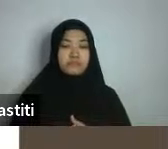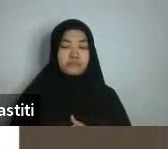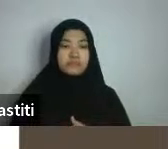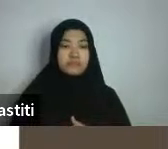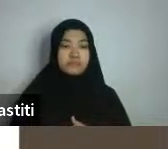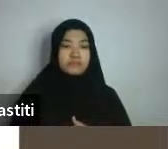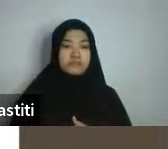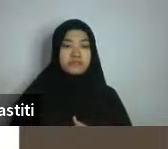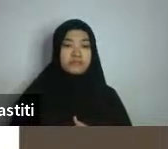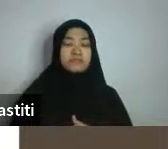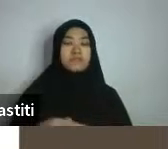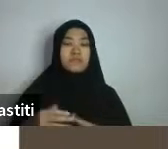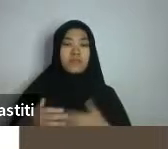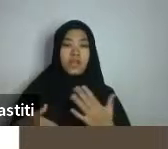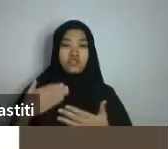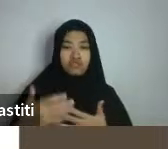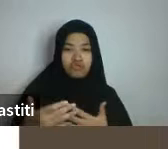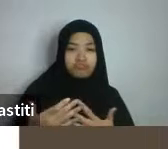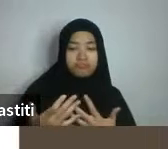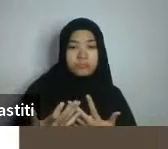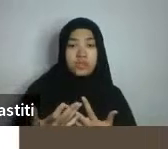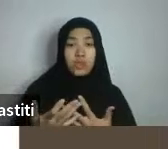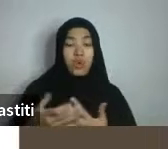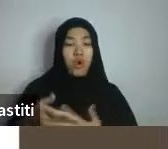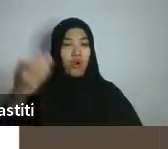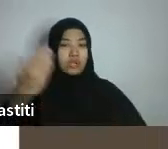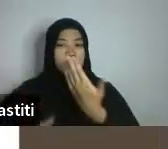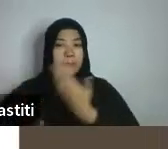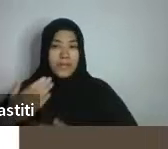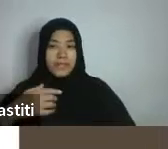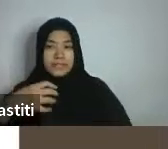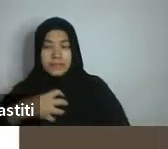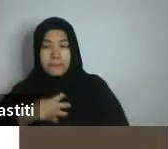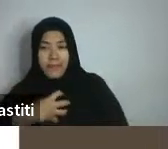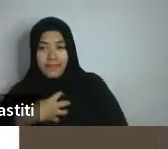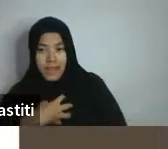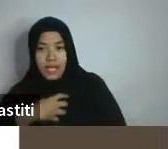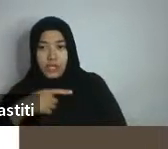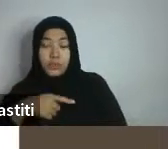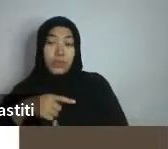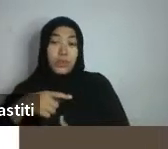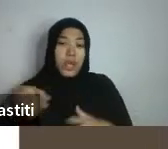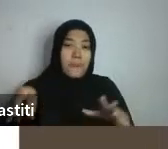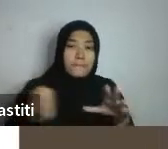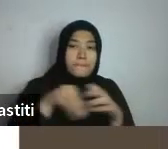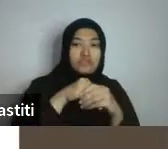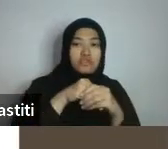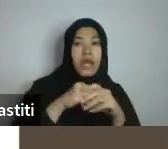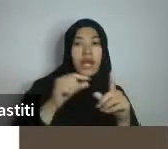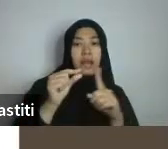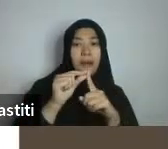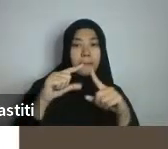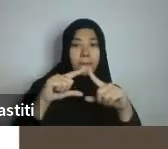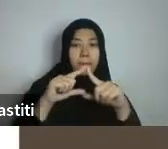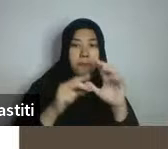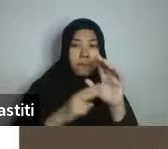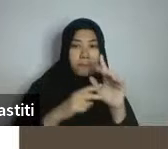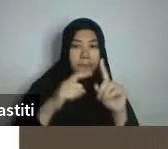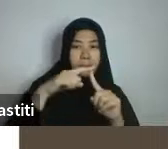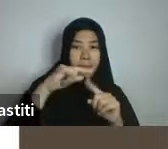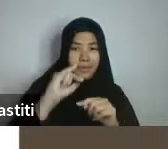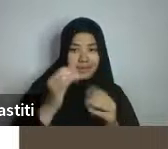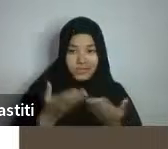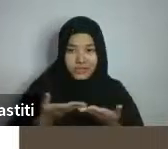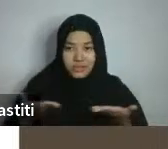dimasukkan ke rumah sakit jiwa, banyak penyandang disabilitas mental di Indonesia yang dimasukkan di panti-panti sosial. Ini satu pembicaraan yang